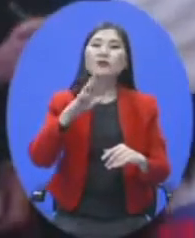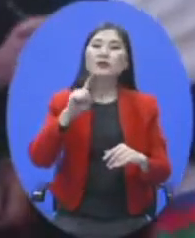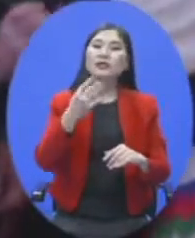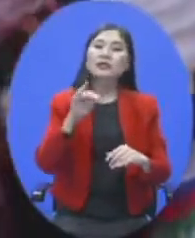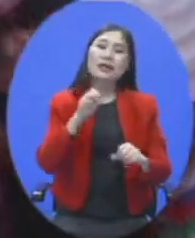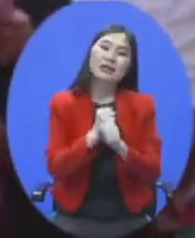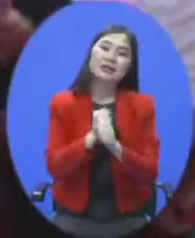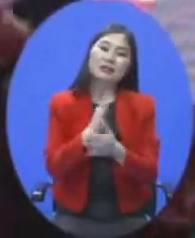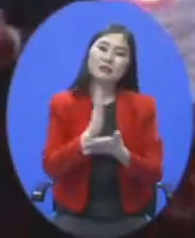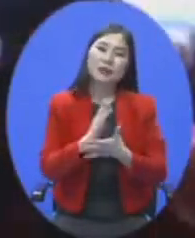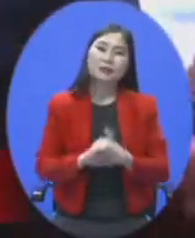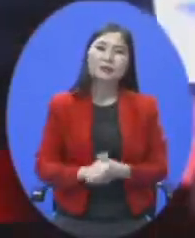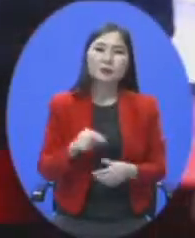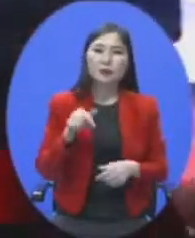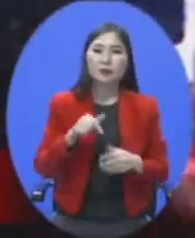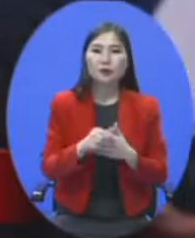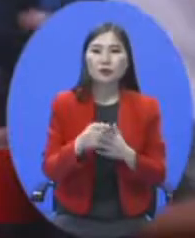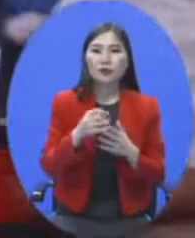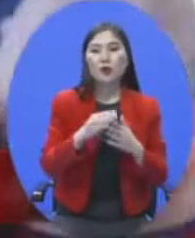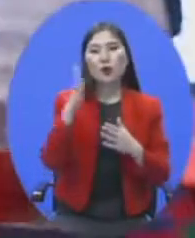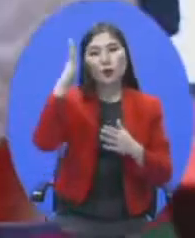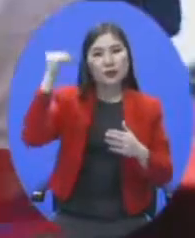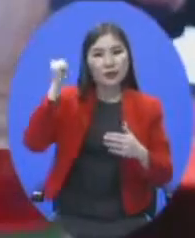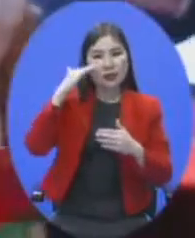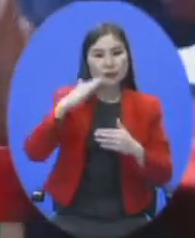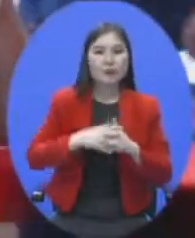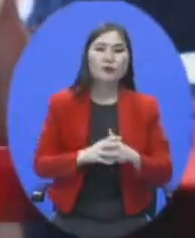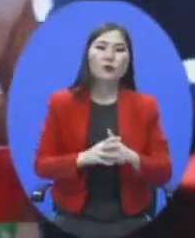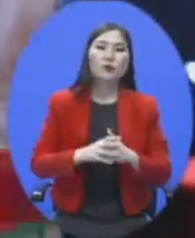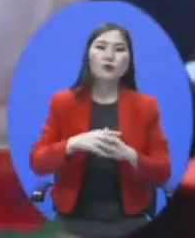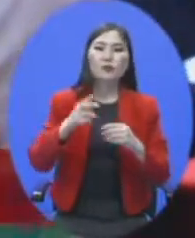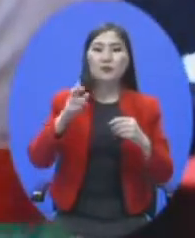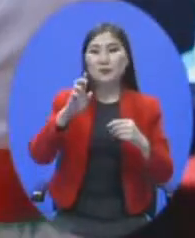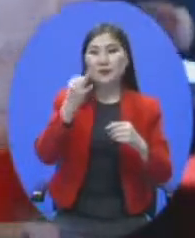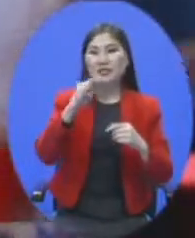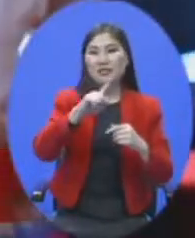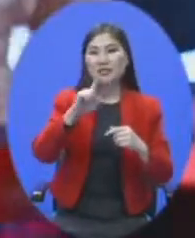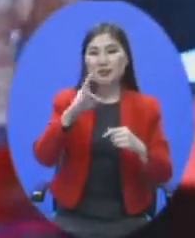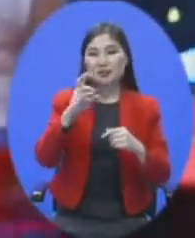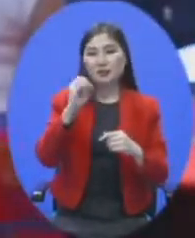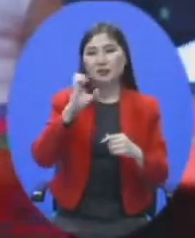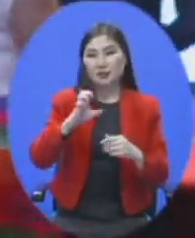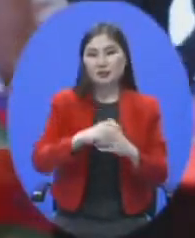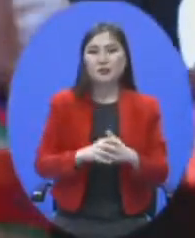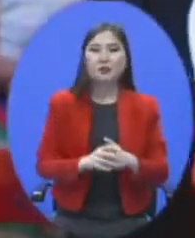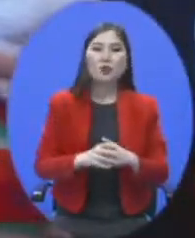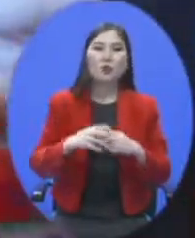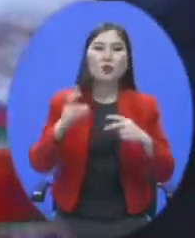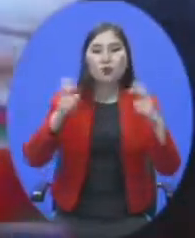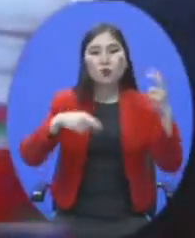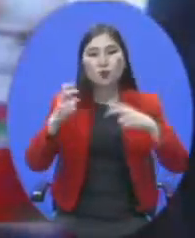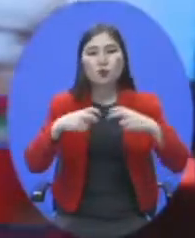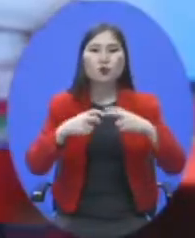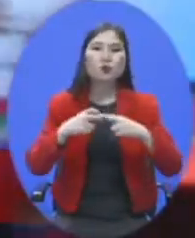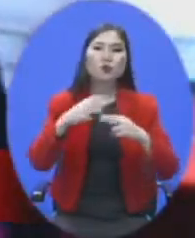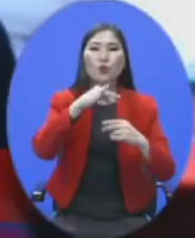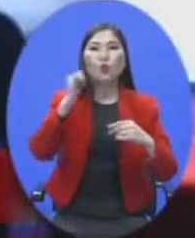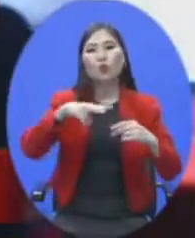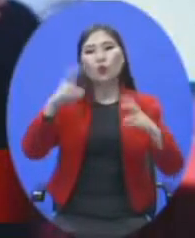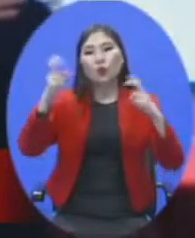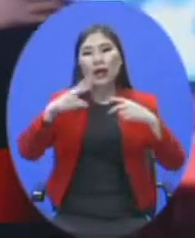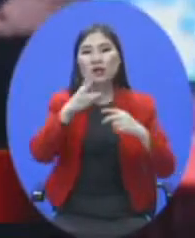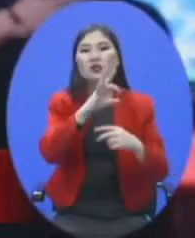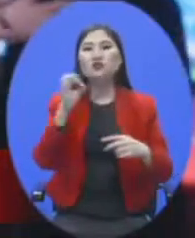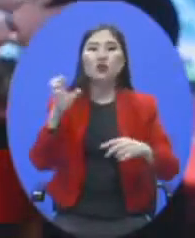маш олон ажлууд хийж байна. Үүний нэг нь Вьетнам Монголын бизнес эрхлэгчдийн форум юм. Монгол талаас давуу талтай бүтээгдэхүүн бол хуулуурхай, арьс